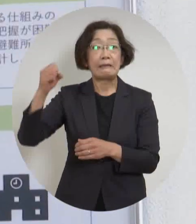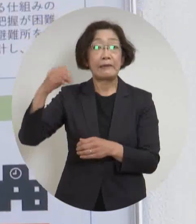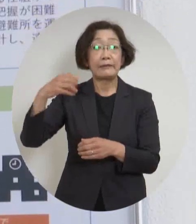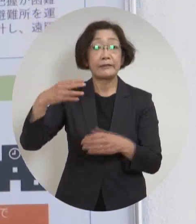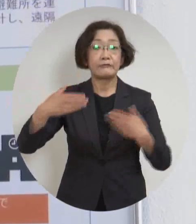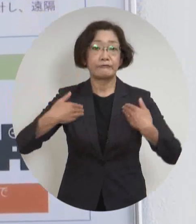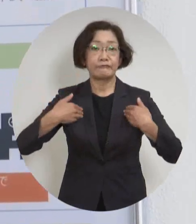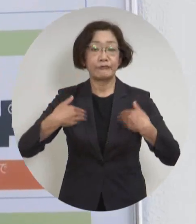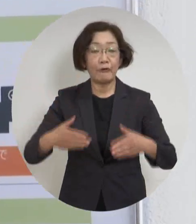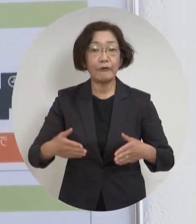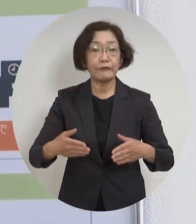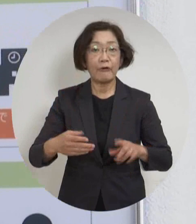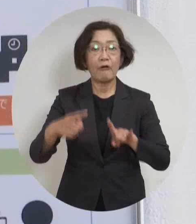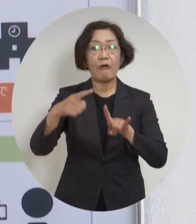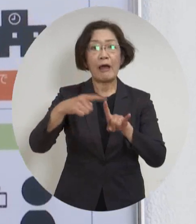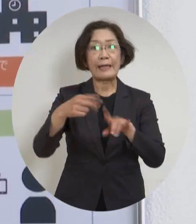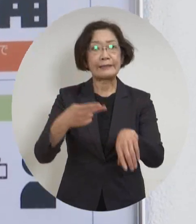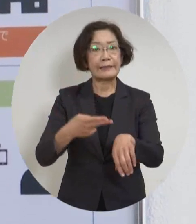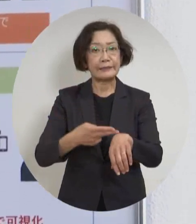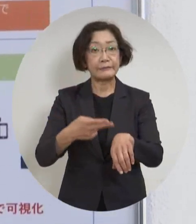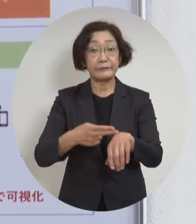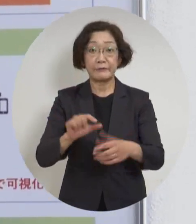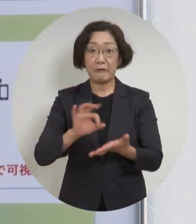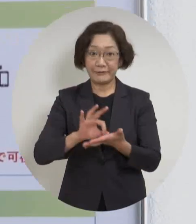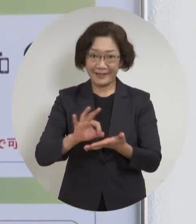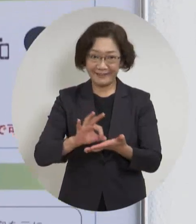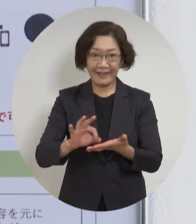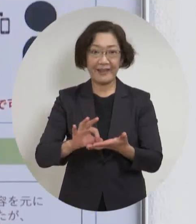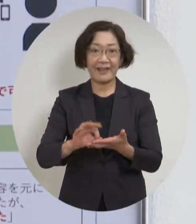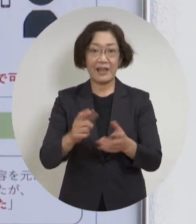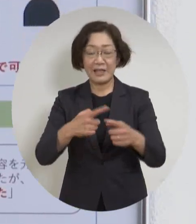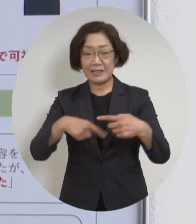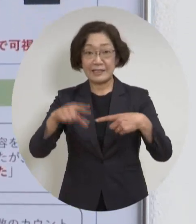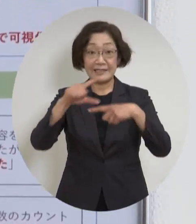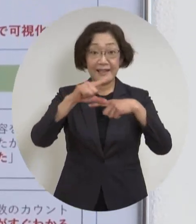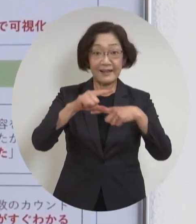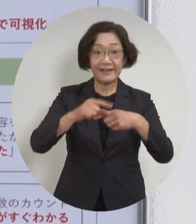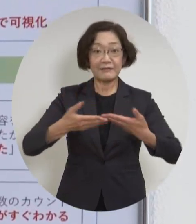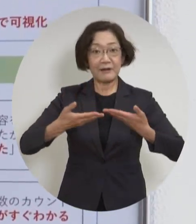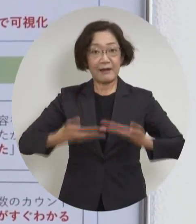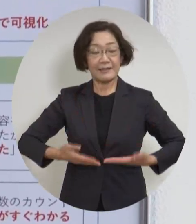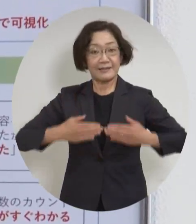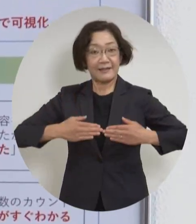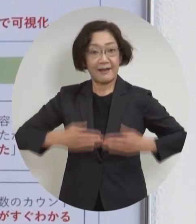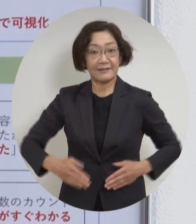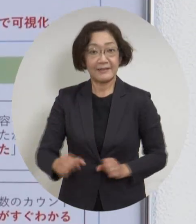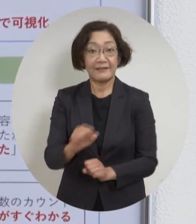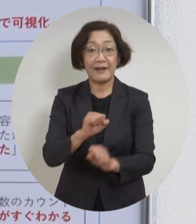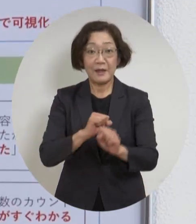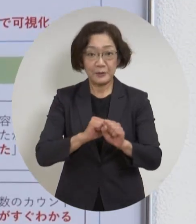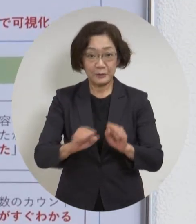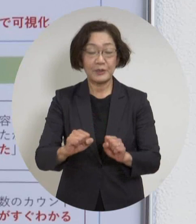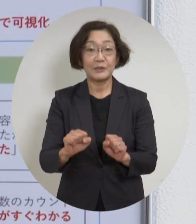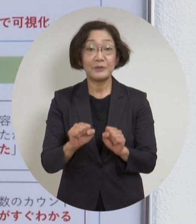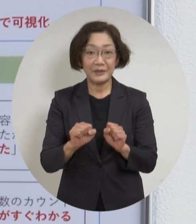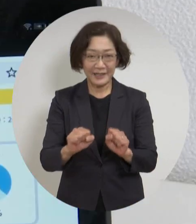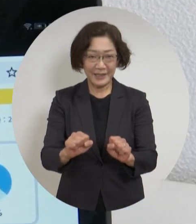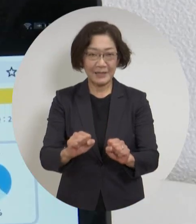のいらないセンサーなどの IT 技術を活用したさらなる安心安全に向けた取り組みをさせていただきました。